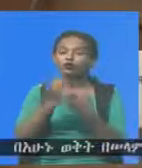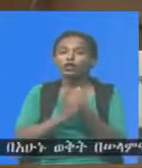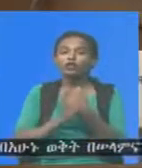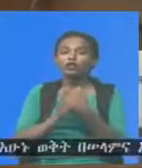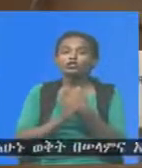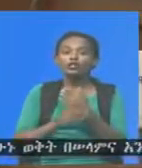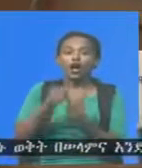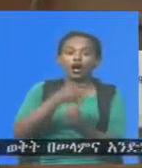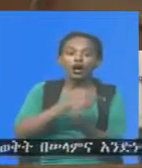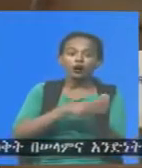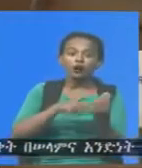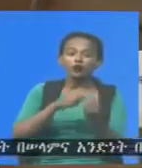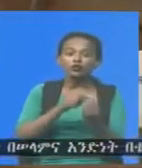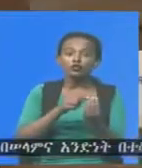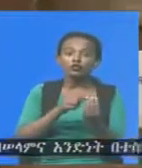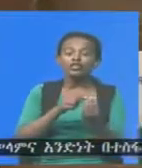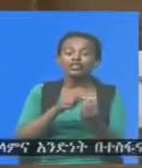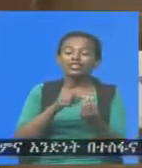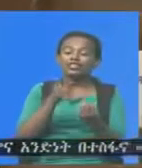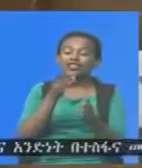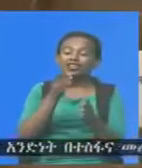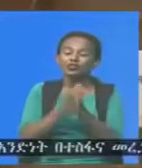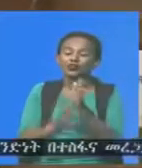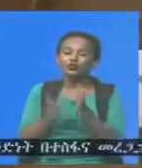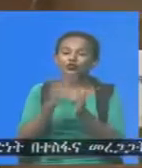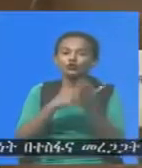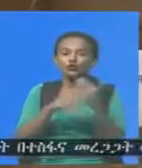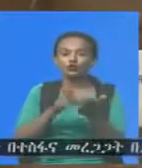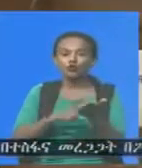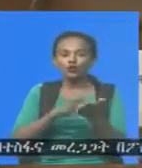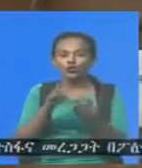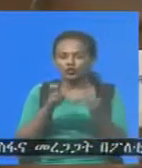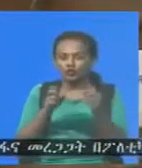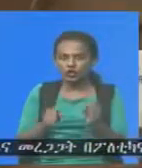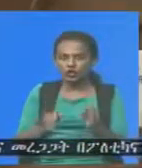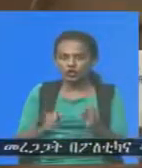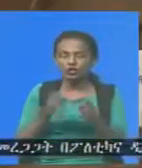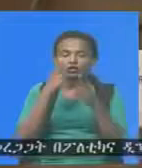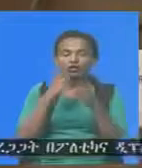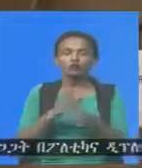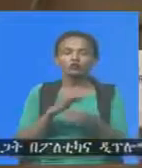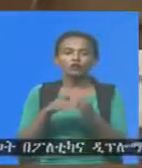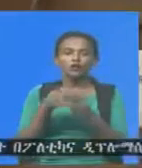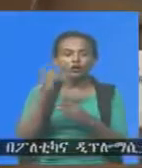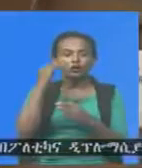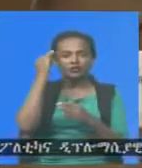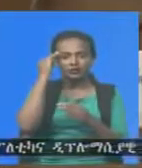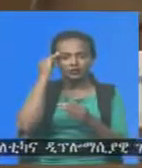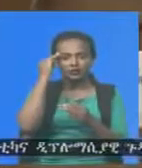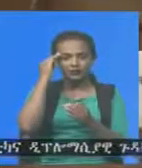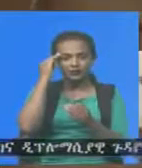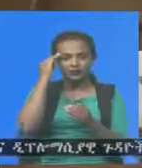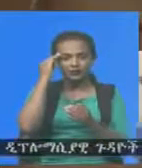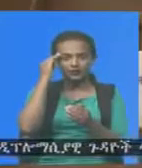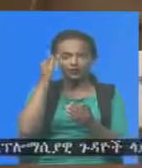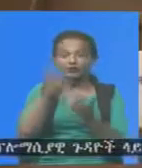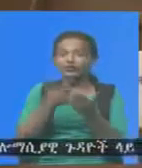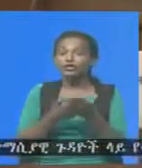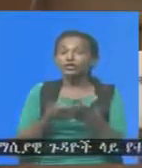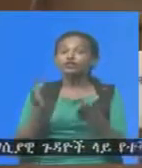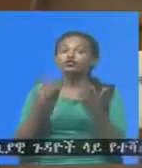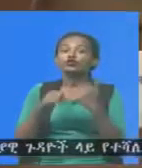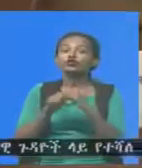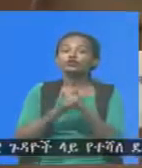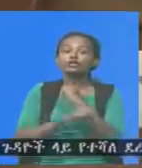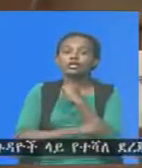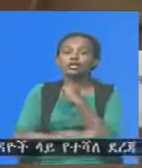አካባቢዎች የተከሰቱ ችግሮችን ማንሳት ይቻላል። ክቡር ጠቅላይ ሚኒስትር፣ የነዚህ ችግሮች